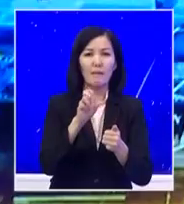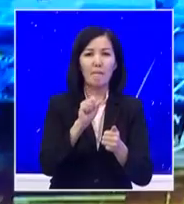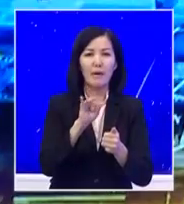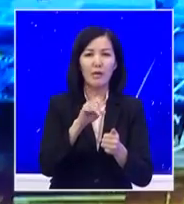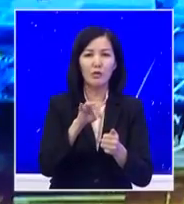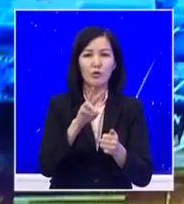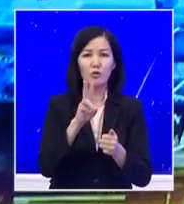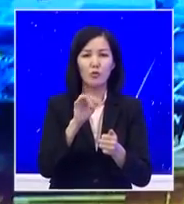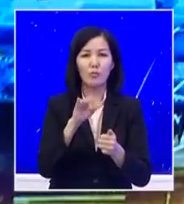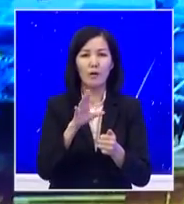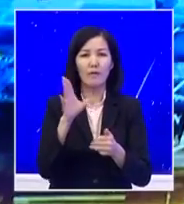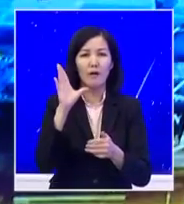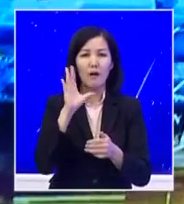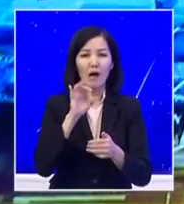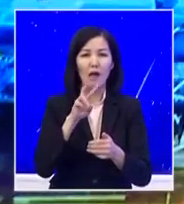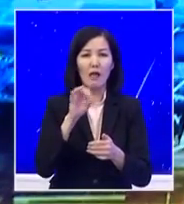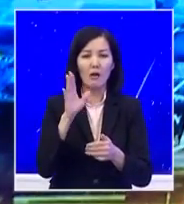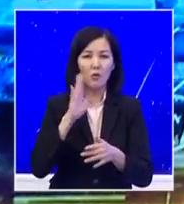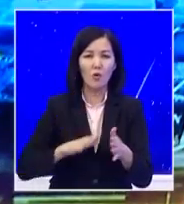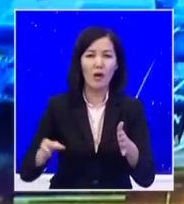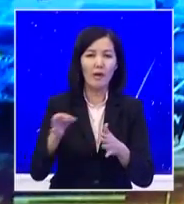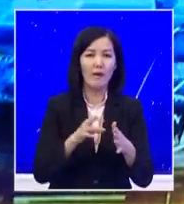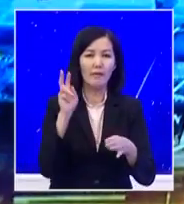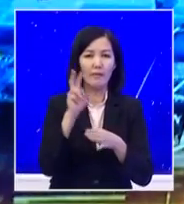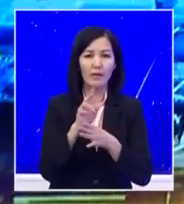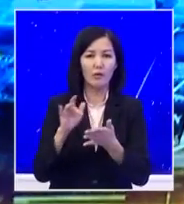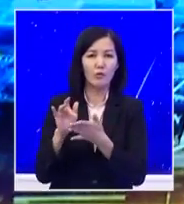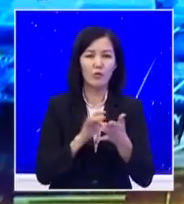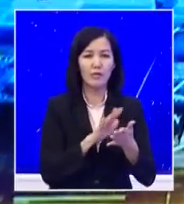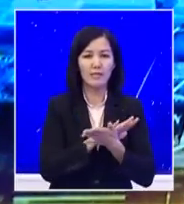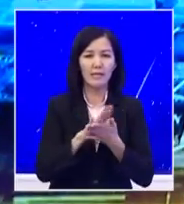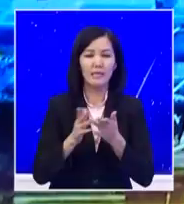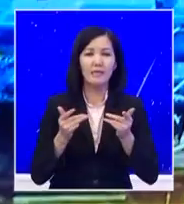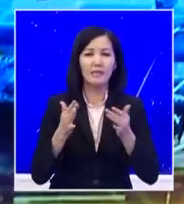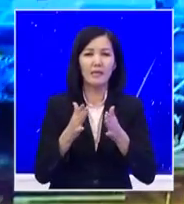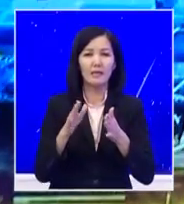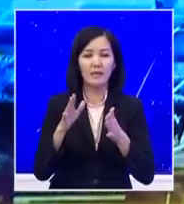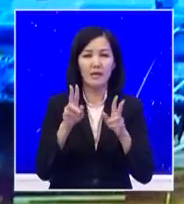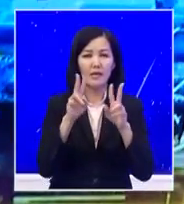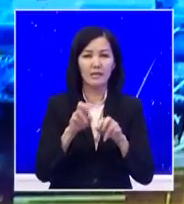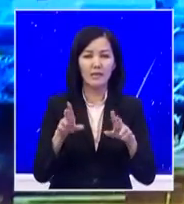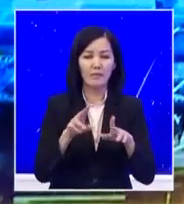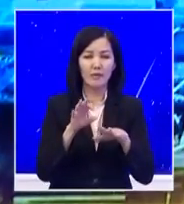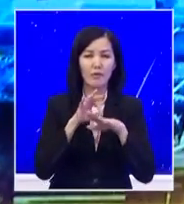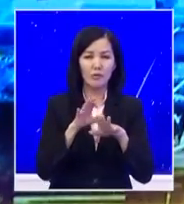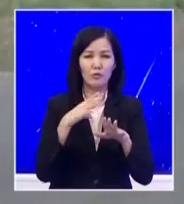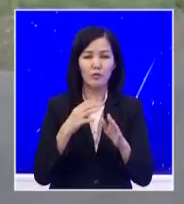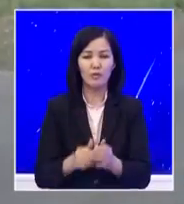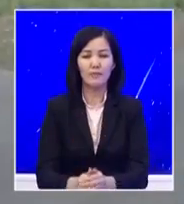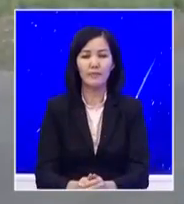топ Айдынды Алакөл аймағына барды. Туризм саласындағы санитарлық талаптың сақталуына сараптама жүргізді.